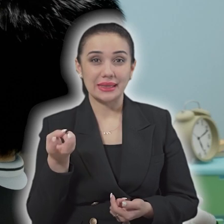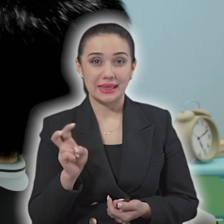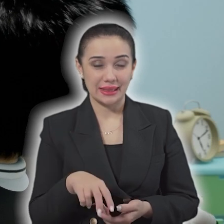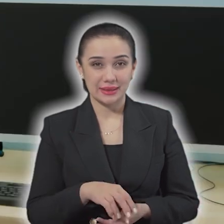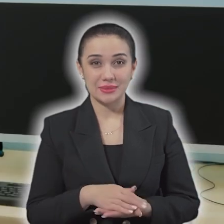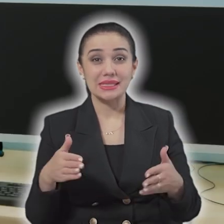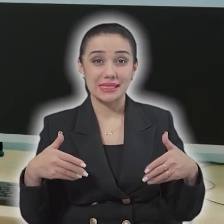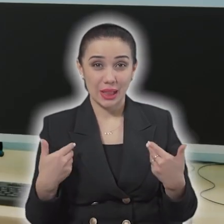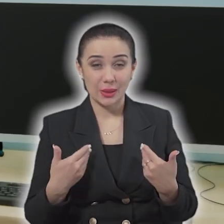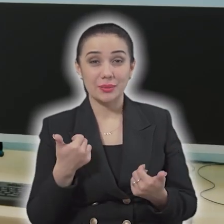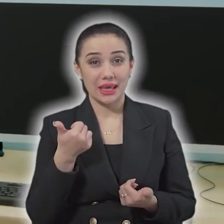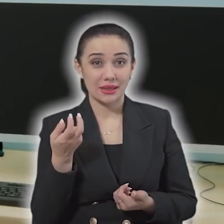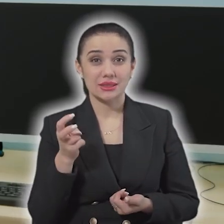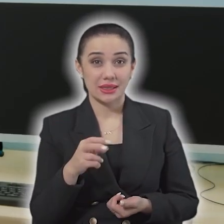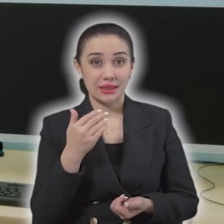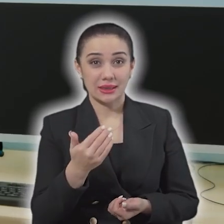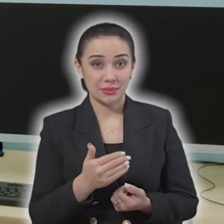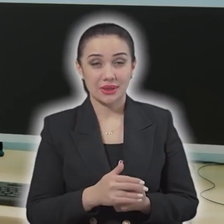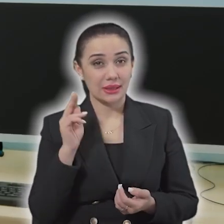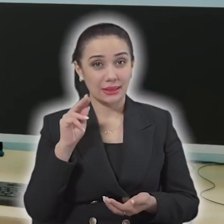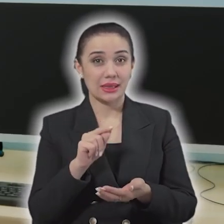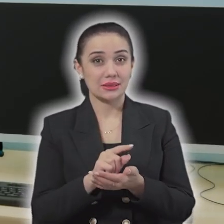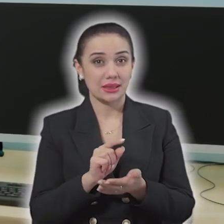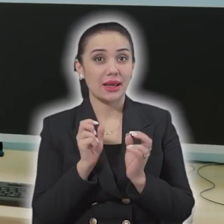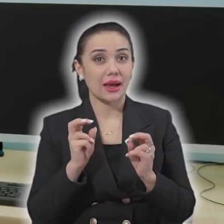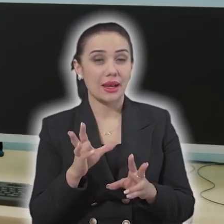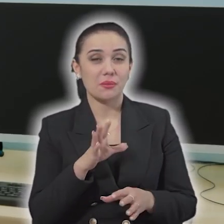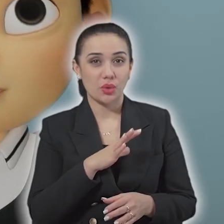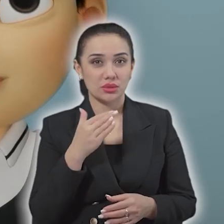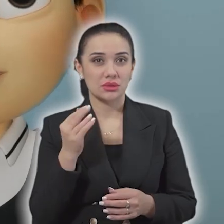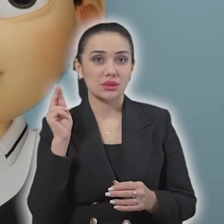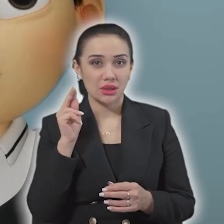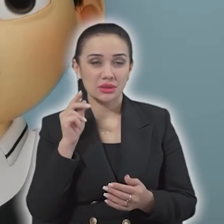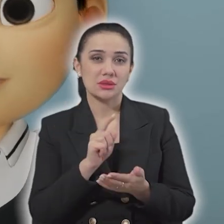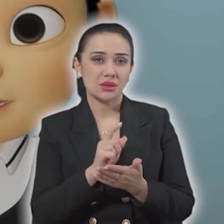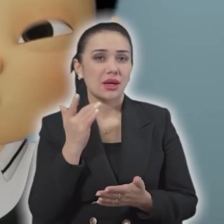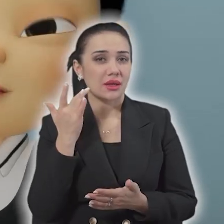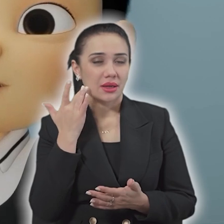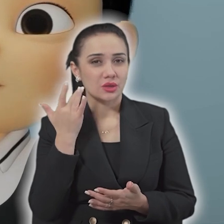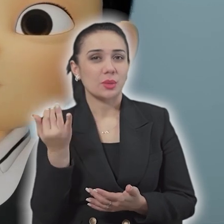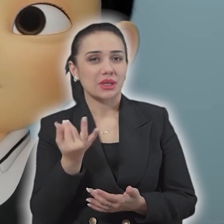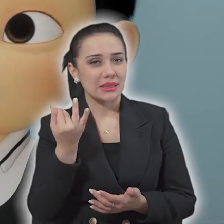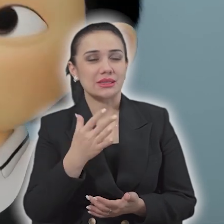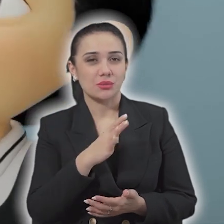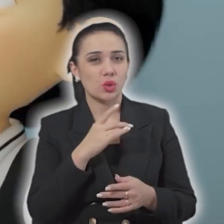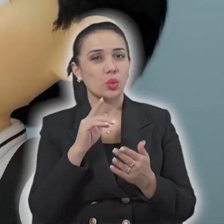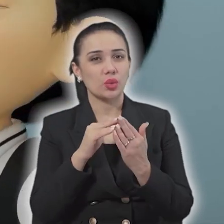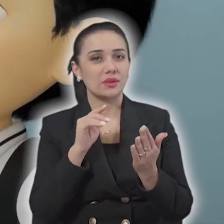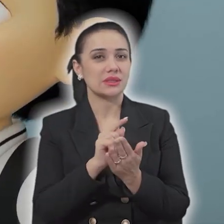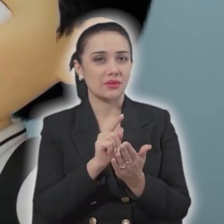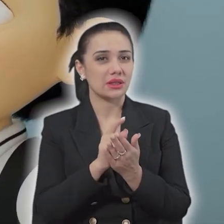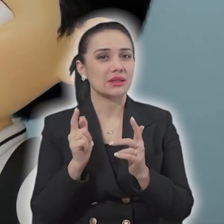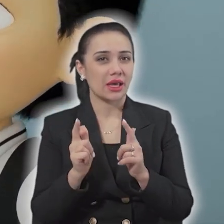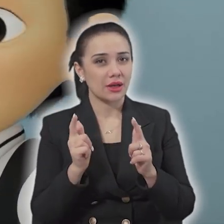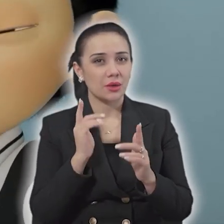Men keldim. Salom. Yaxshi keldingmi? Darslar qalay bo'ldi? Darslar har doimgidek juda qiziqarli bo'ldi. Uy